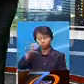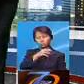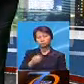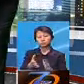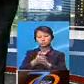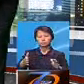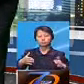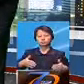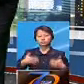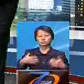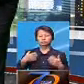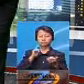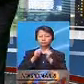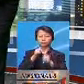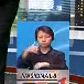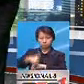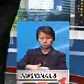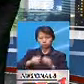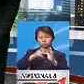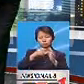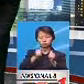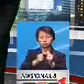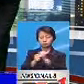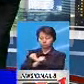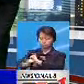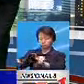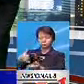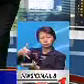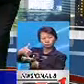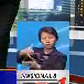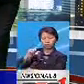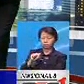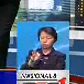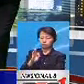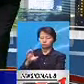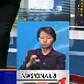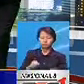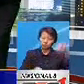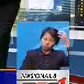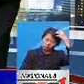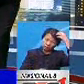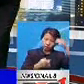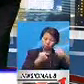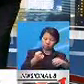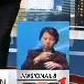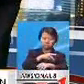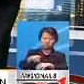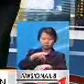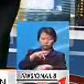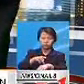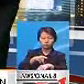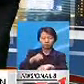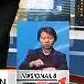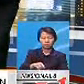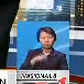Salam dan selamat sejahtera. Sukan Nasional malam ini dimulakan dengan persiapan Piala AFC. Selangor dan lawannya dari Filipina, Ceres La Salle